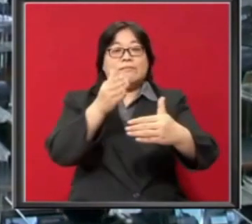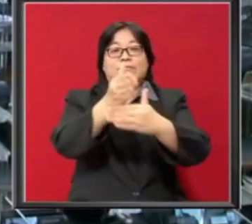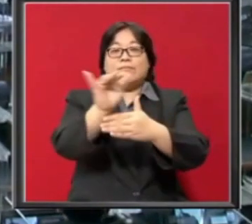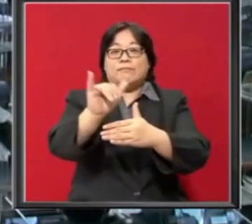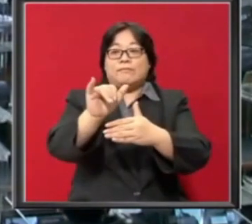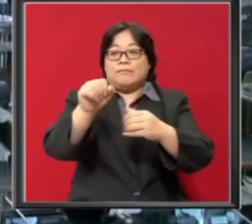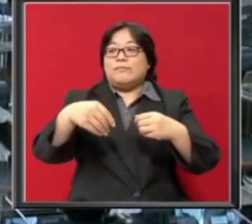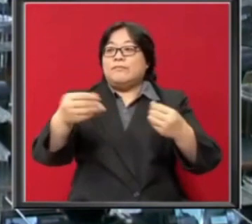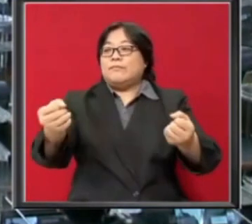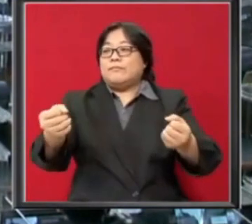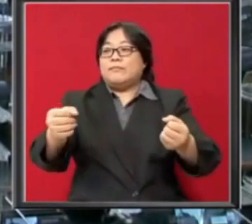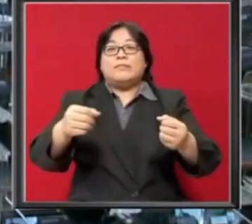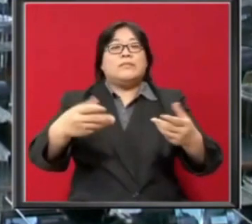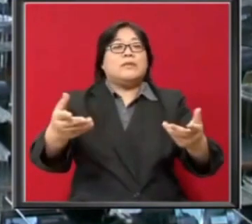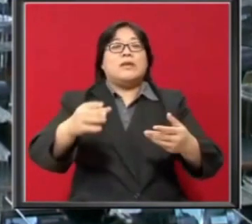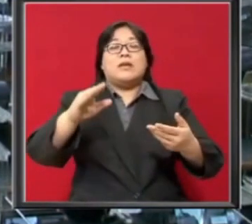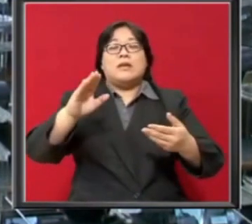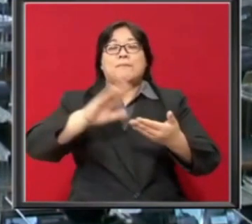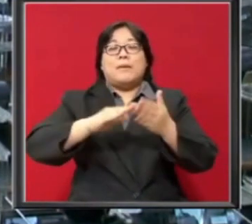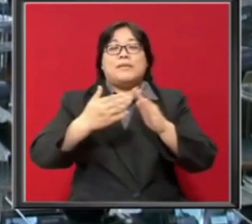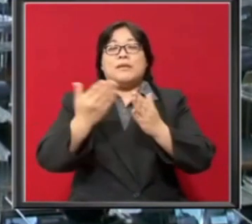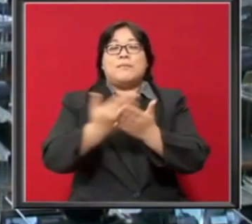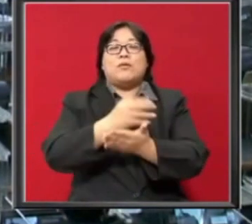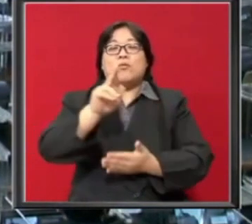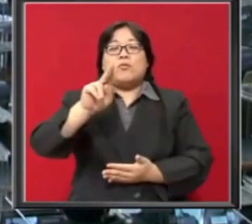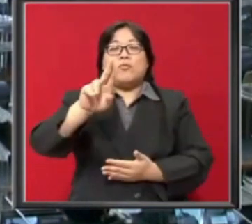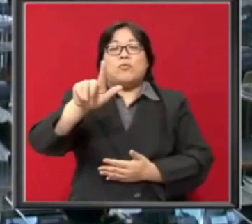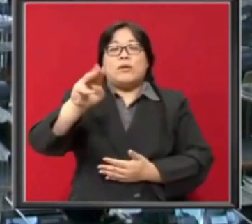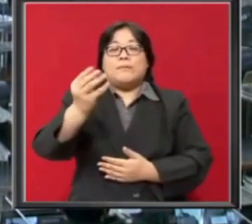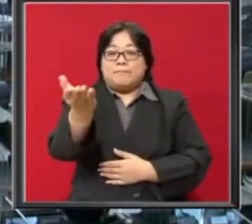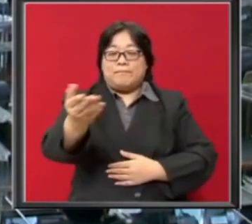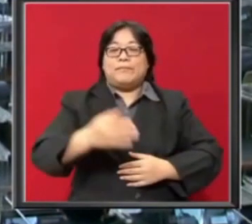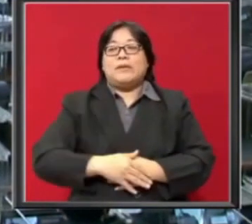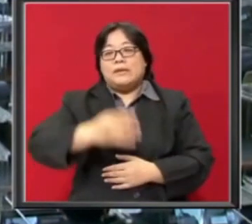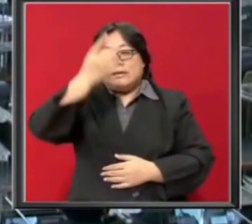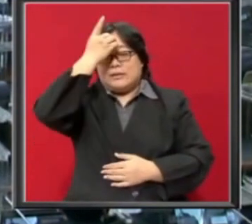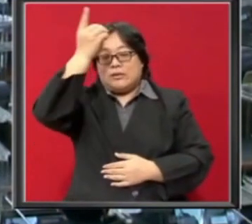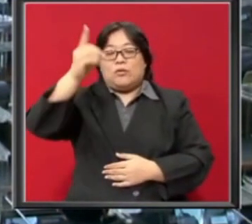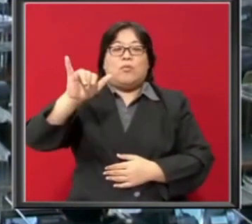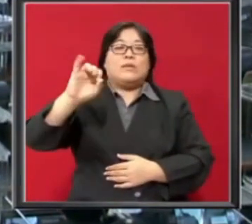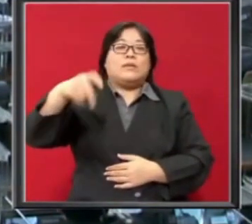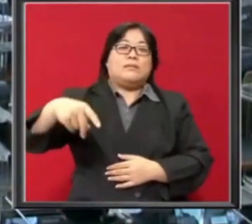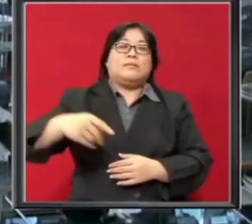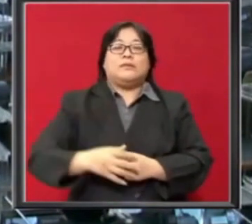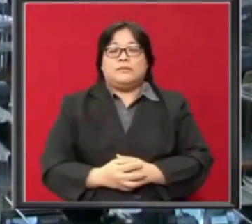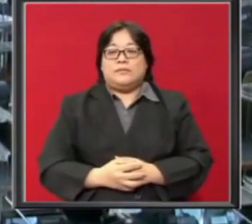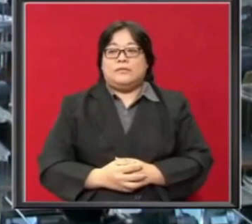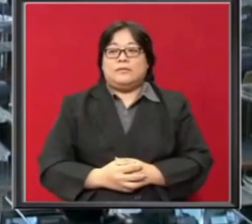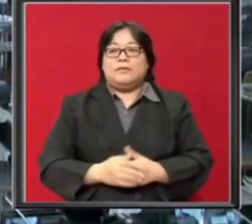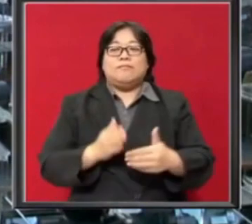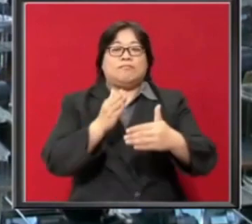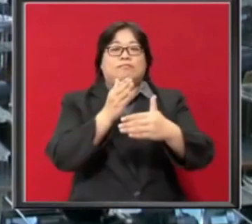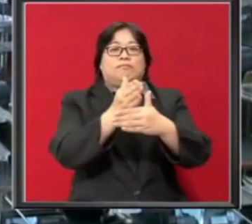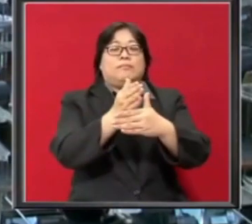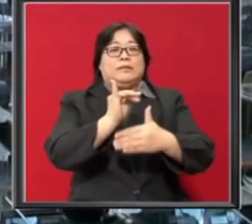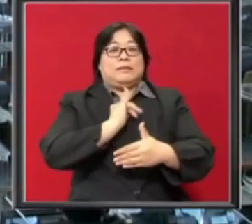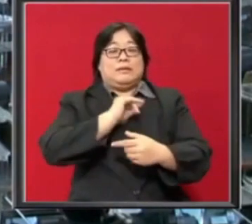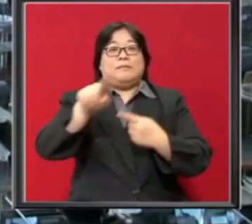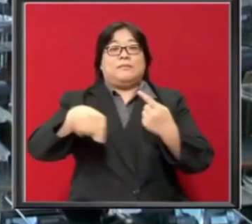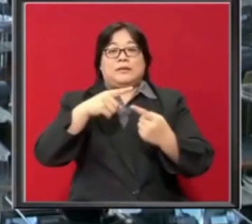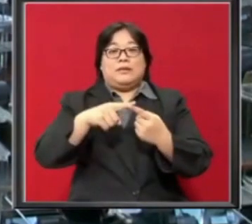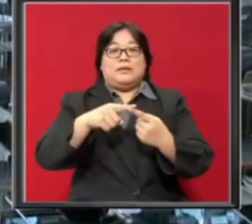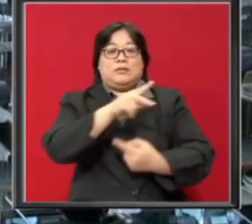sama Oh kuliah dulu baik itu speaker Om curahan saya